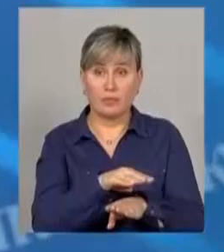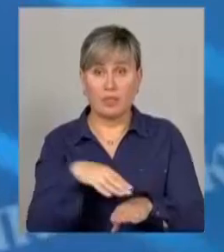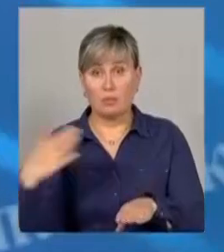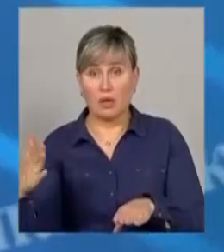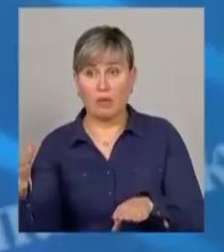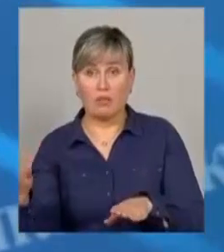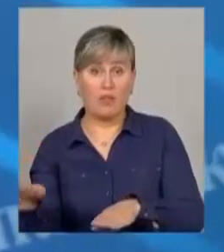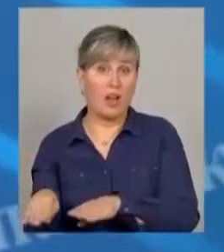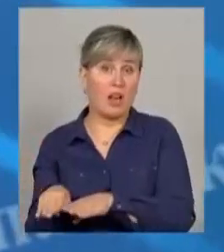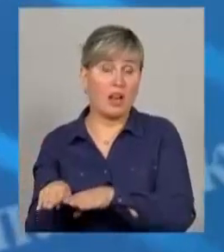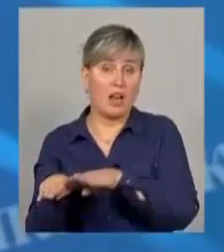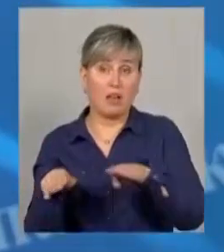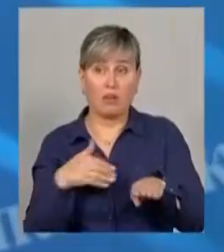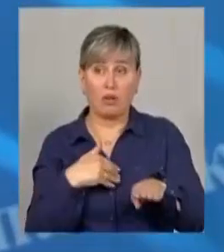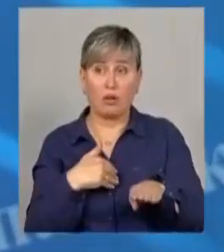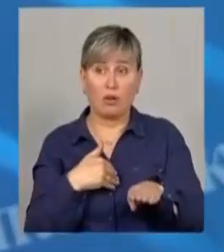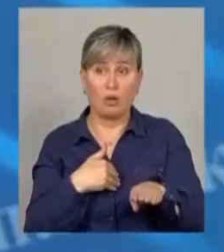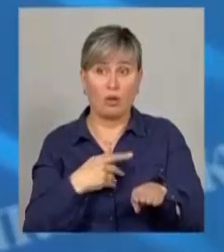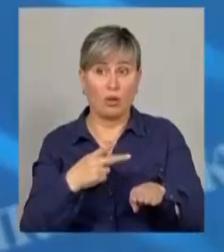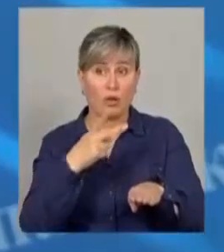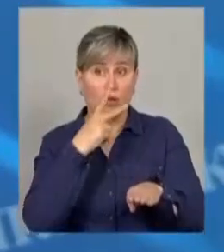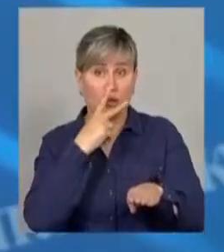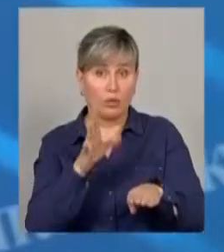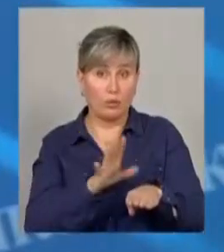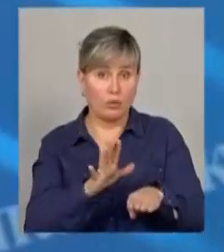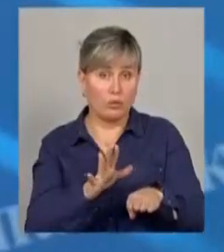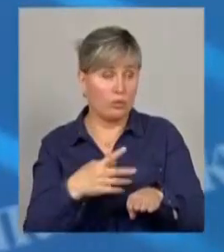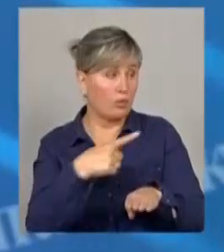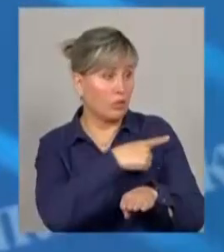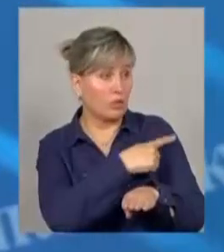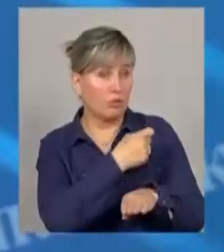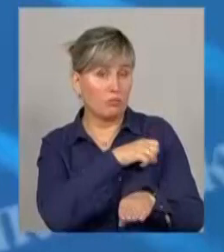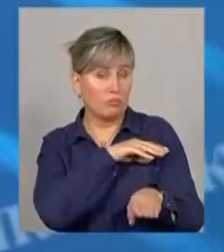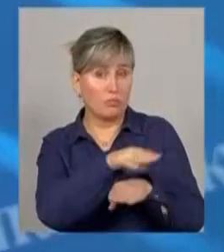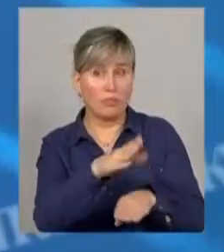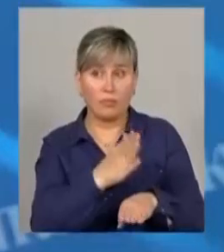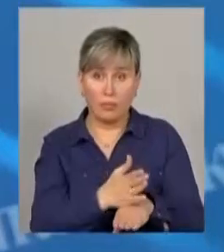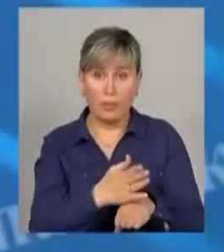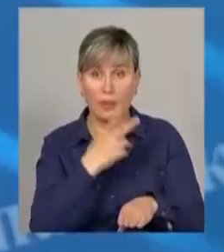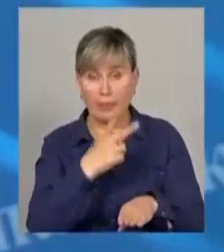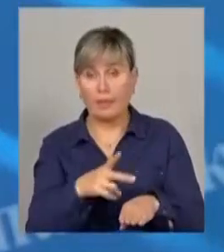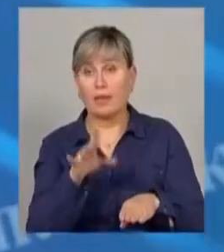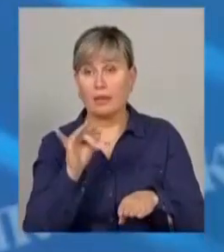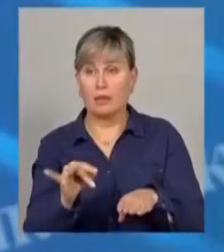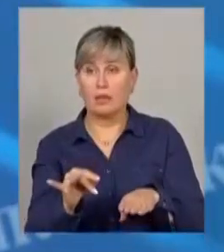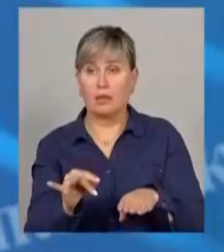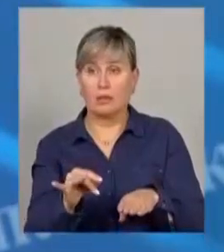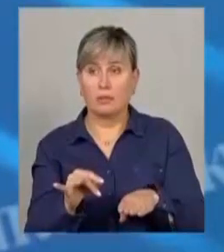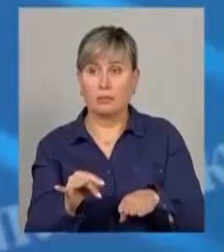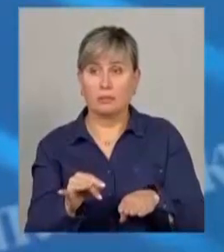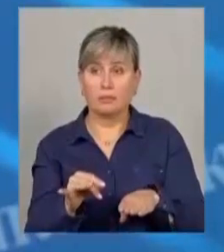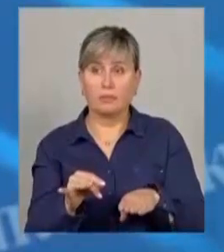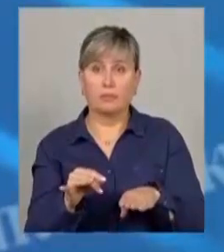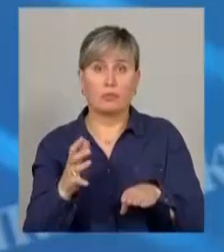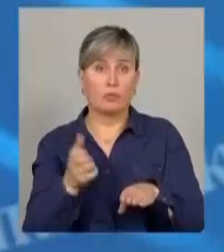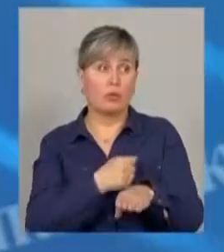правого ряда в левый, не убедилась в том, что не создает никому помех, что дорога открытая. В результате предварительно